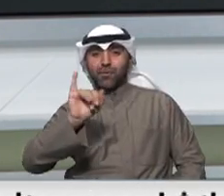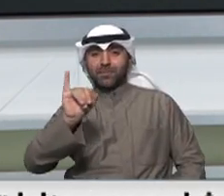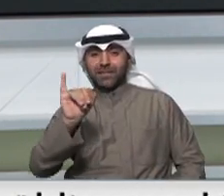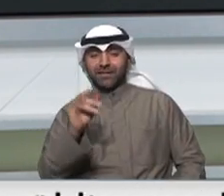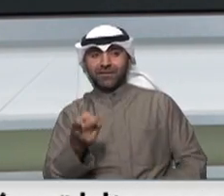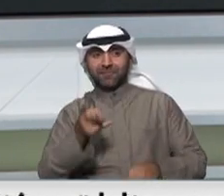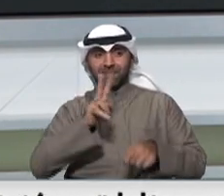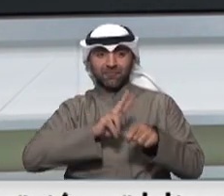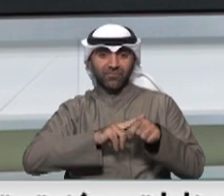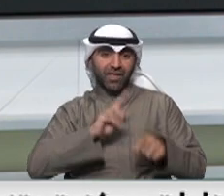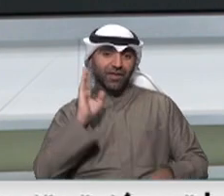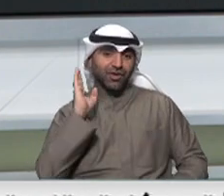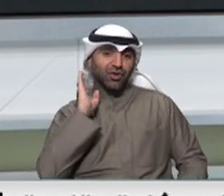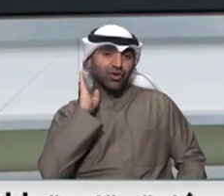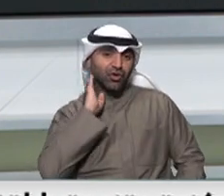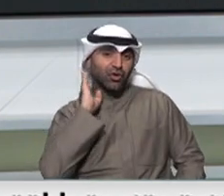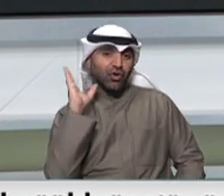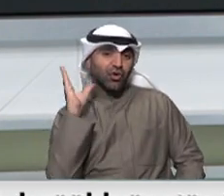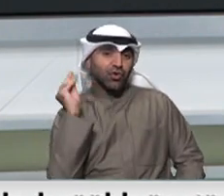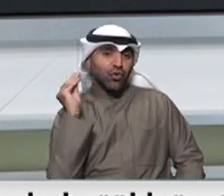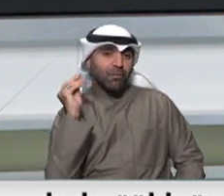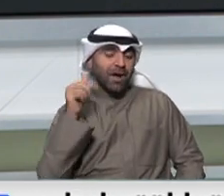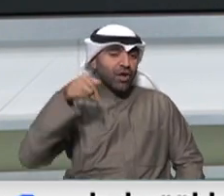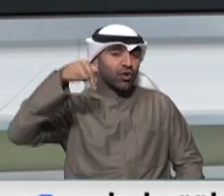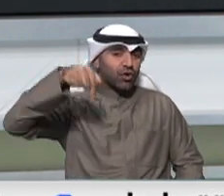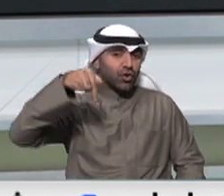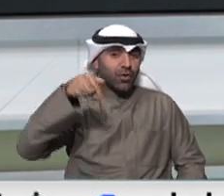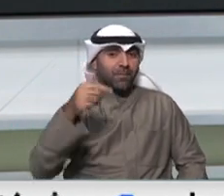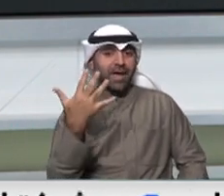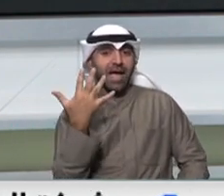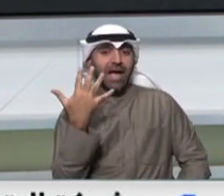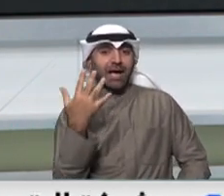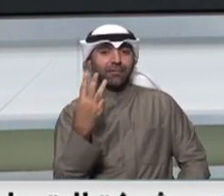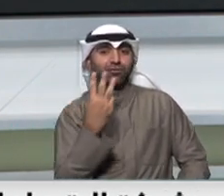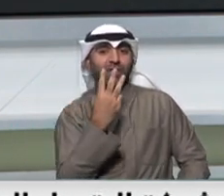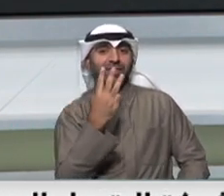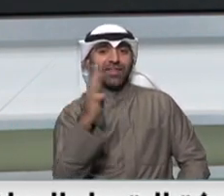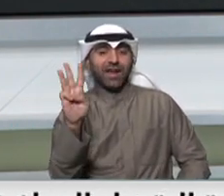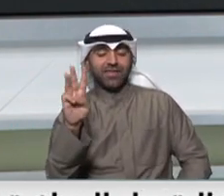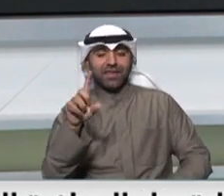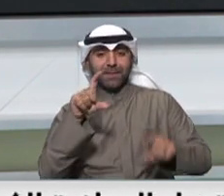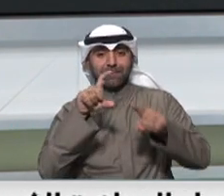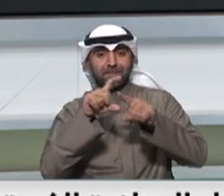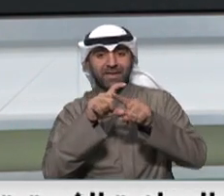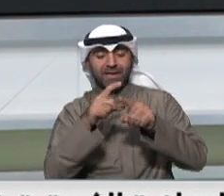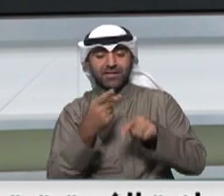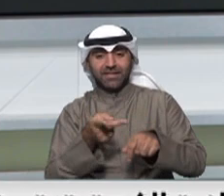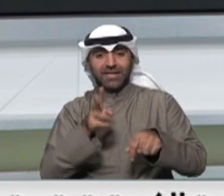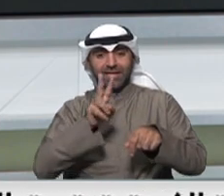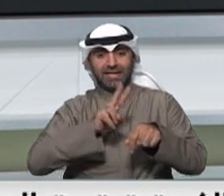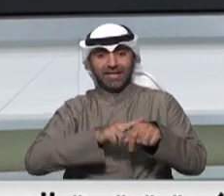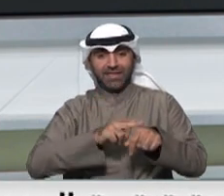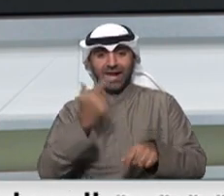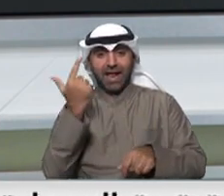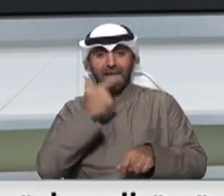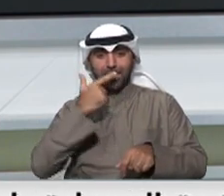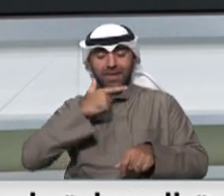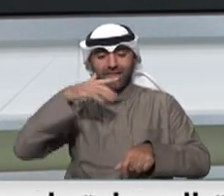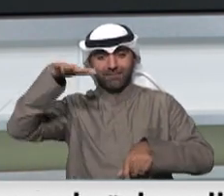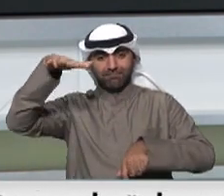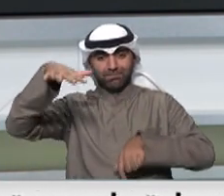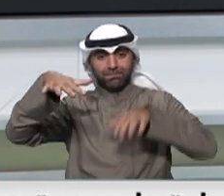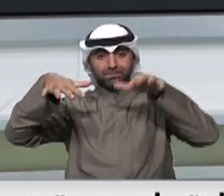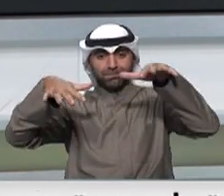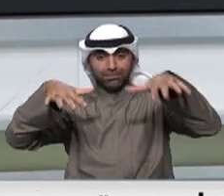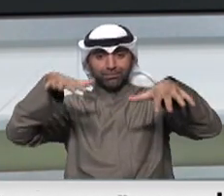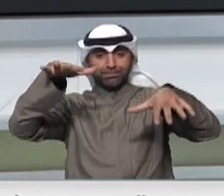بعض السحب العاليه على بعض المناطق وعبور السحب بوجه عام راح يستمر ويانا لعده ايام حتى نهايه اليوم الهواء الشمال الغربي راح يستمر ويانا